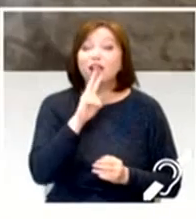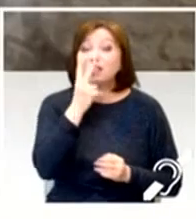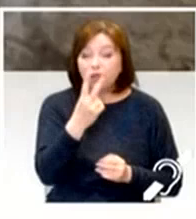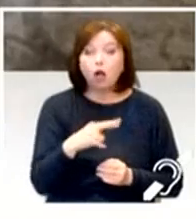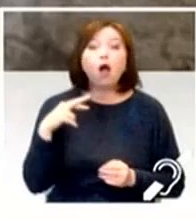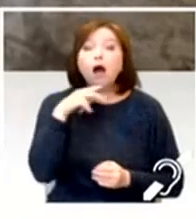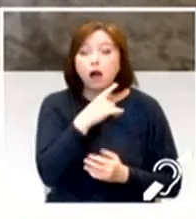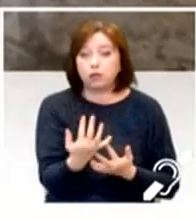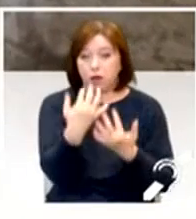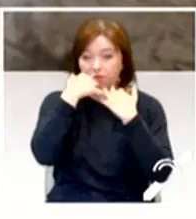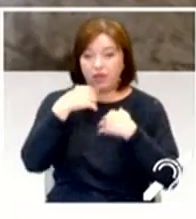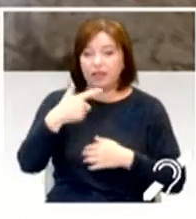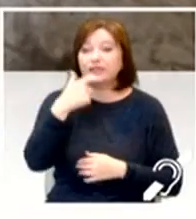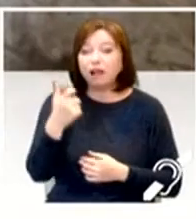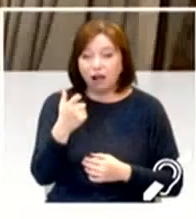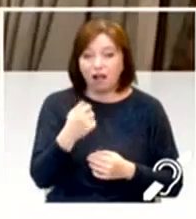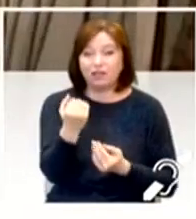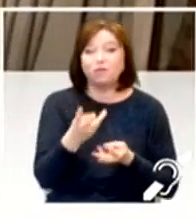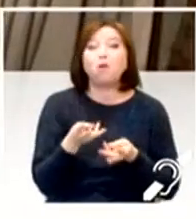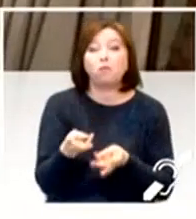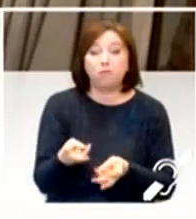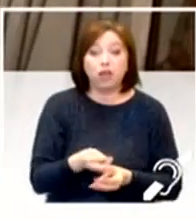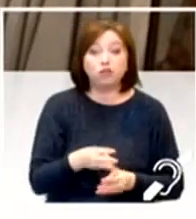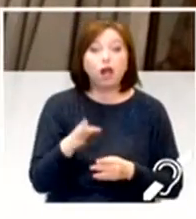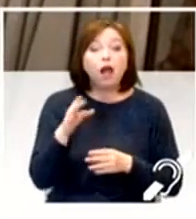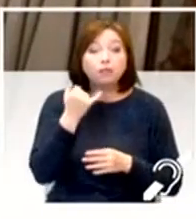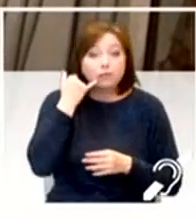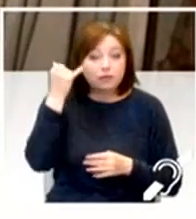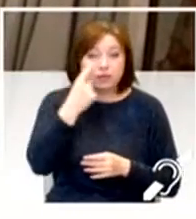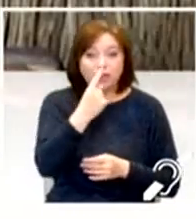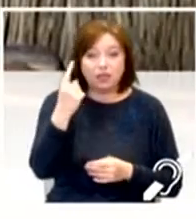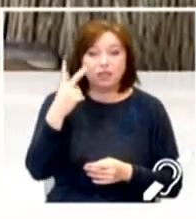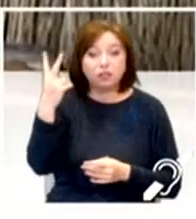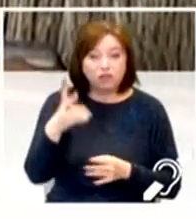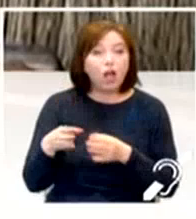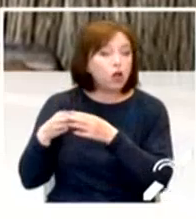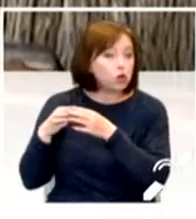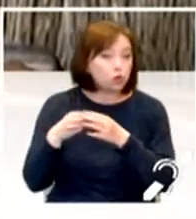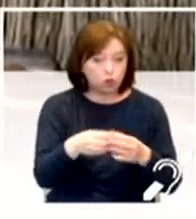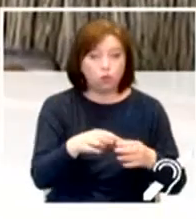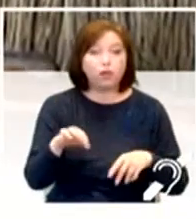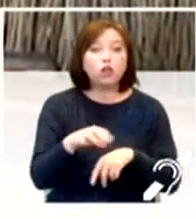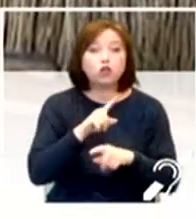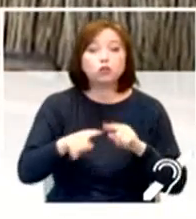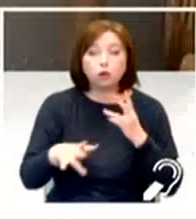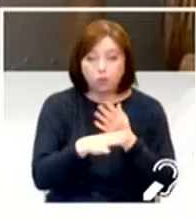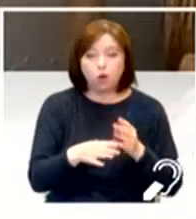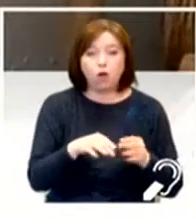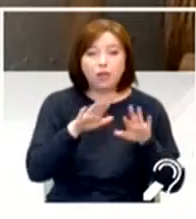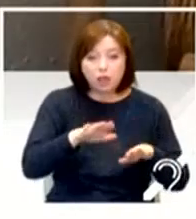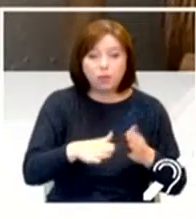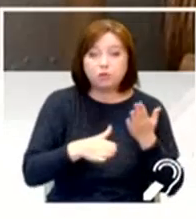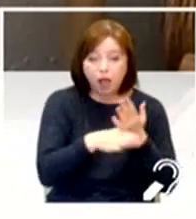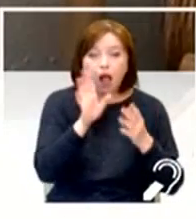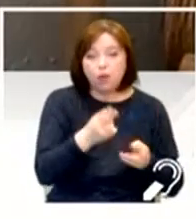s-au intoxicat cu gazul toxic emanat de sobă. În urma apelului la 112, un echipaj de urgență le-a acordat primul ajutor,